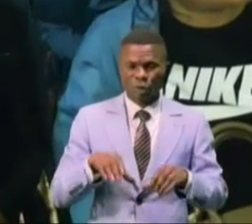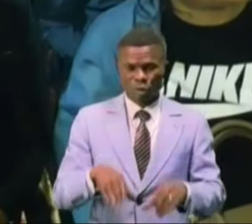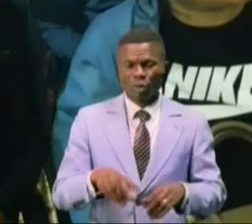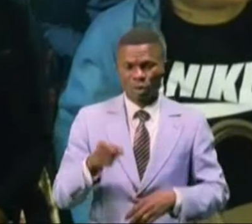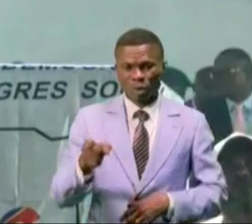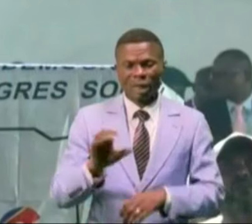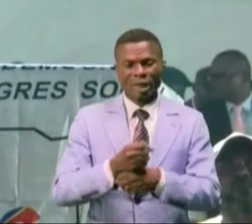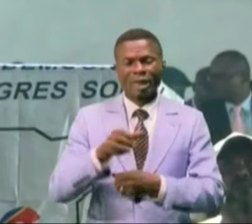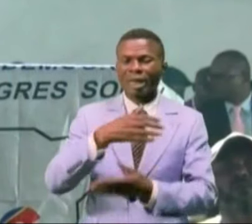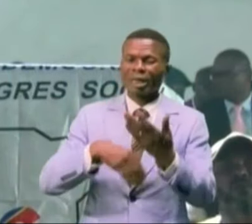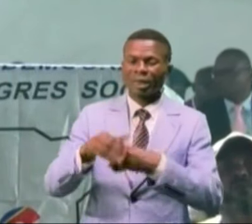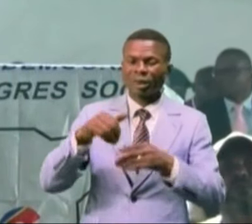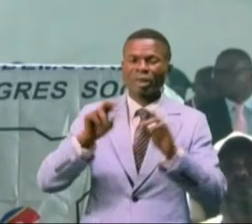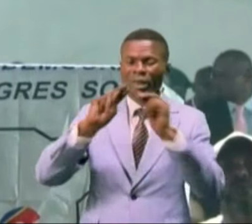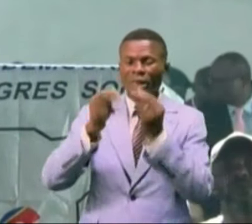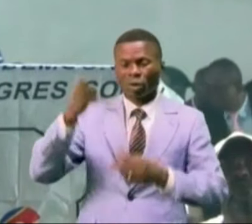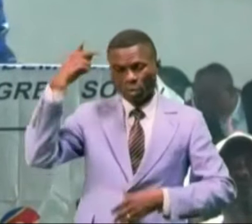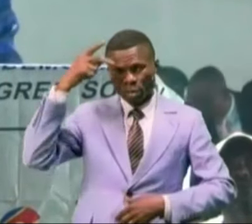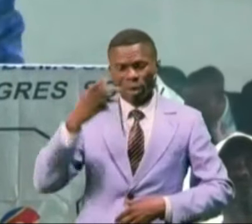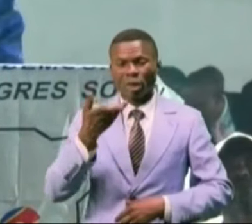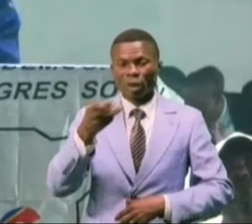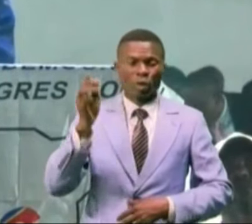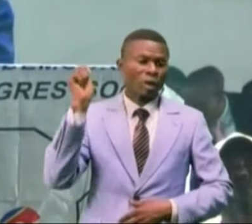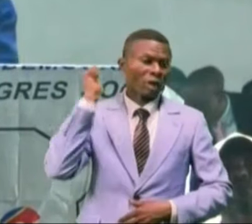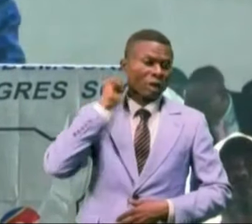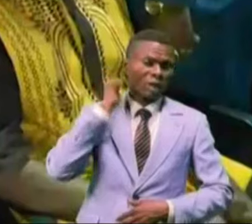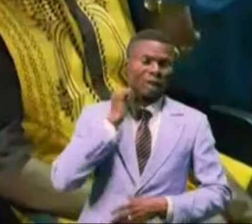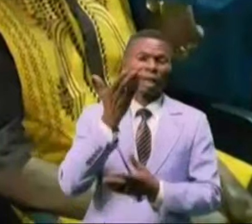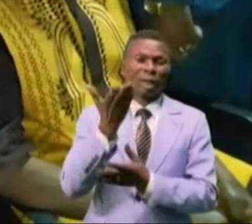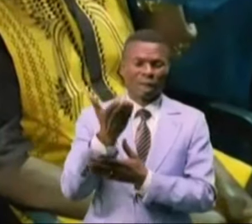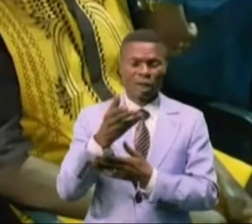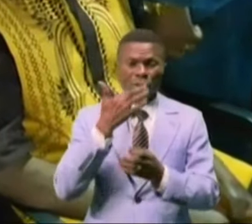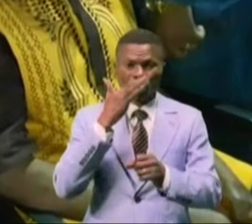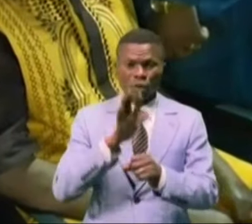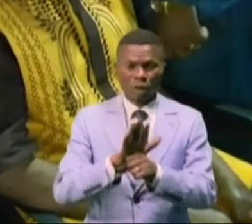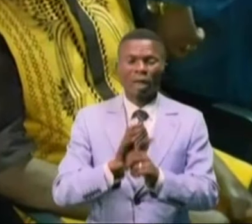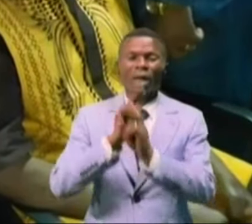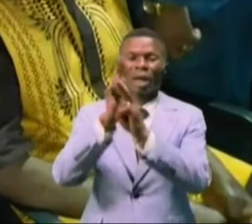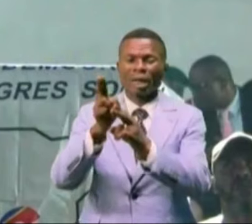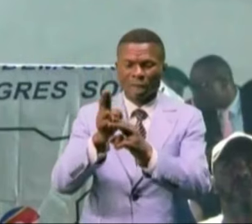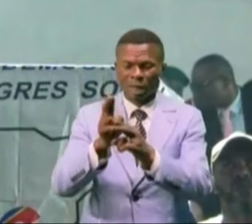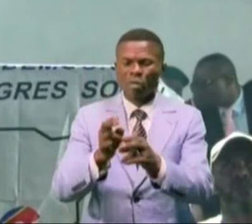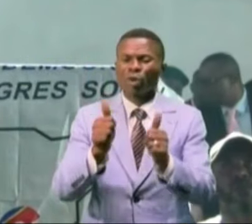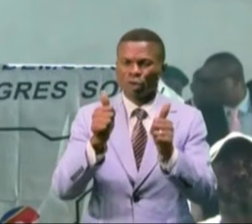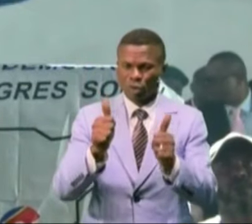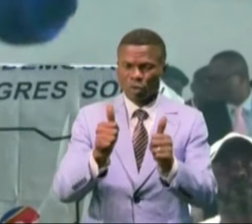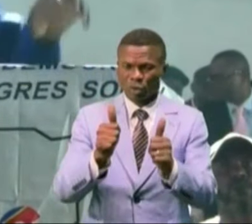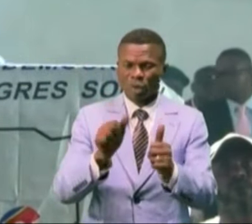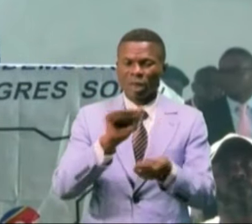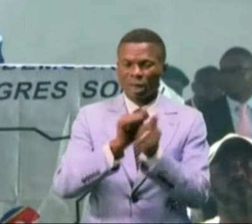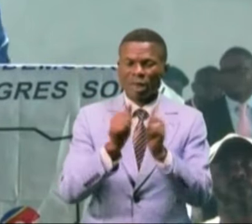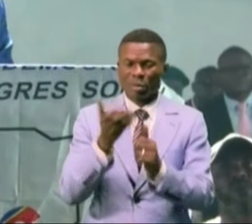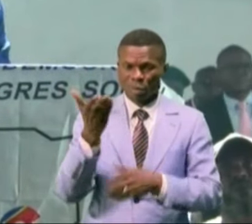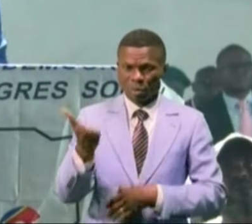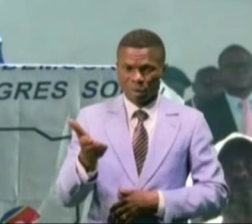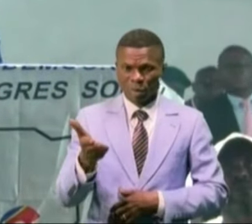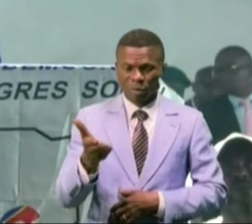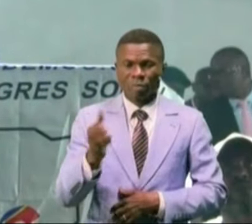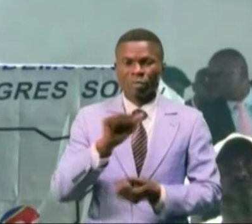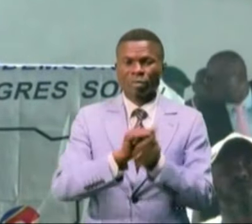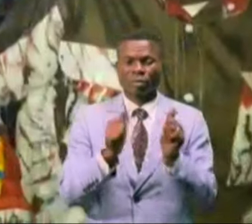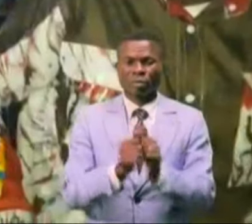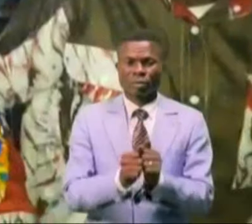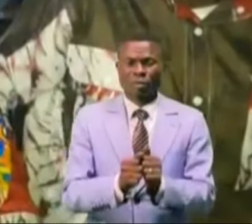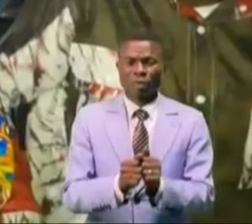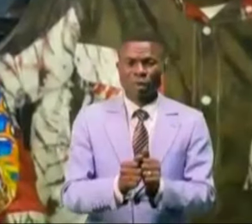troubles au sein du parti Augustin Kabuya leur a promis une réponse proportionnelle à leur menace à la question de